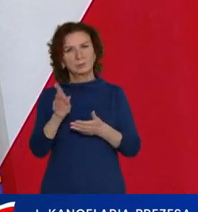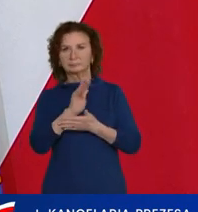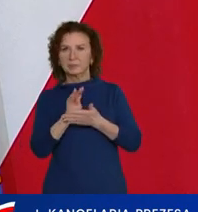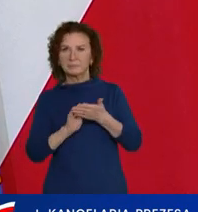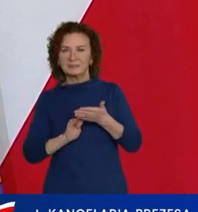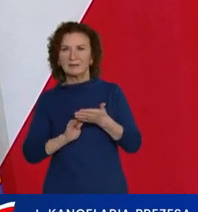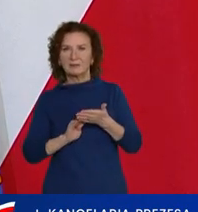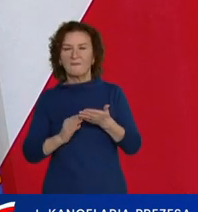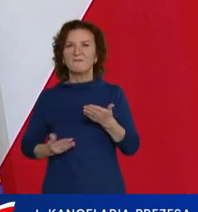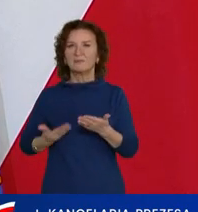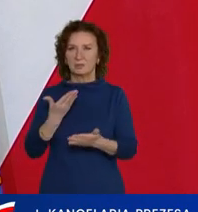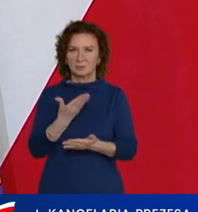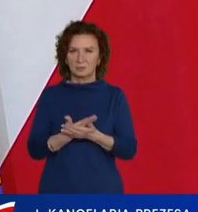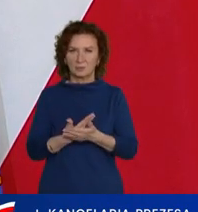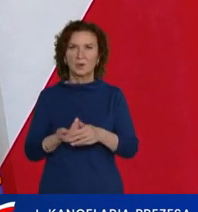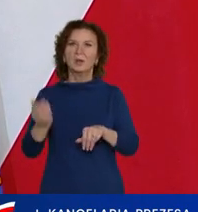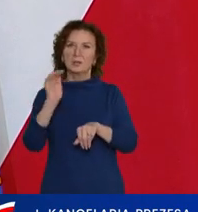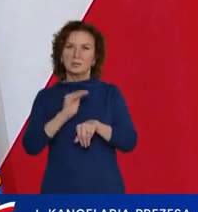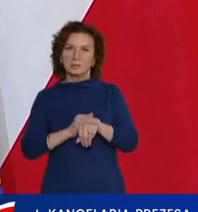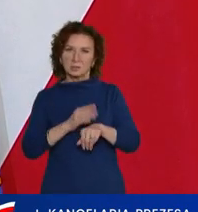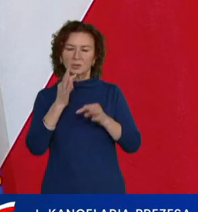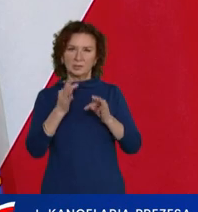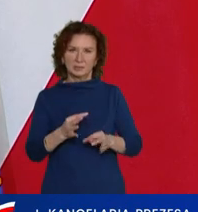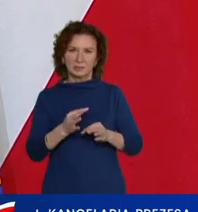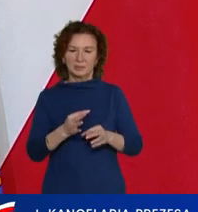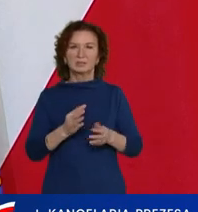we wniosku i zatwierdzane w tej chwili przez Urząd